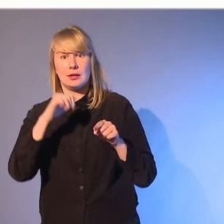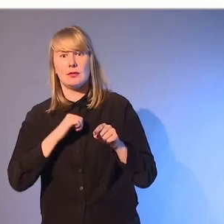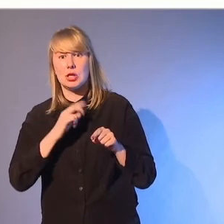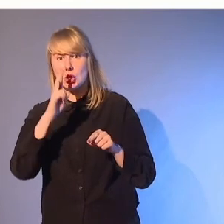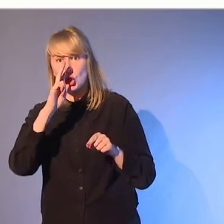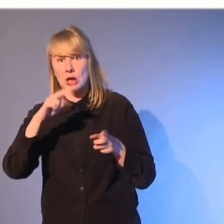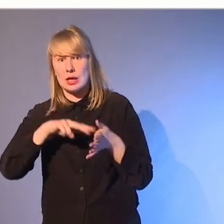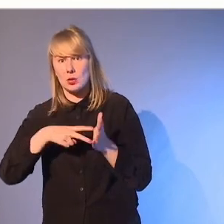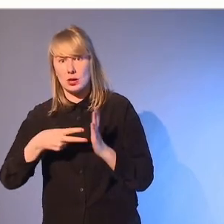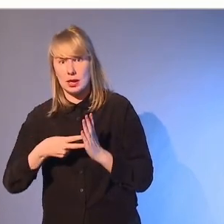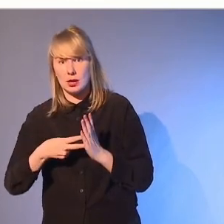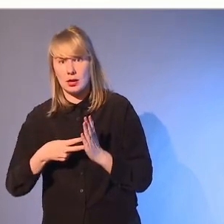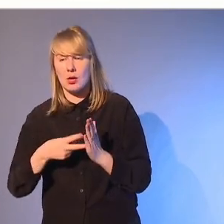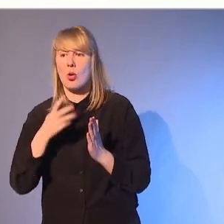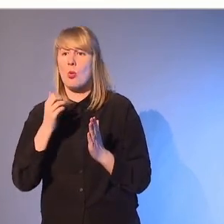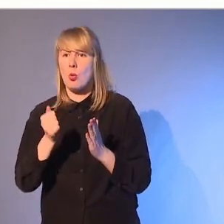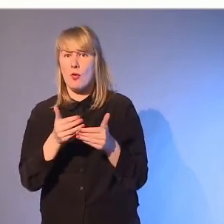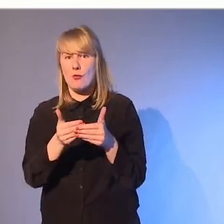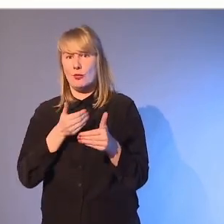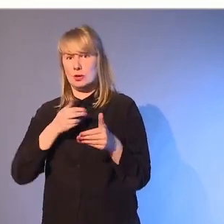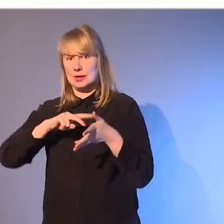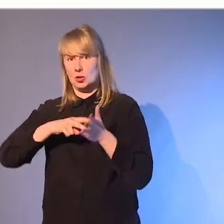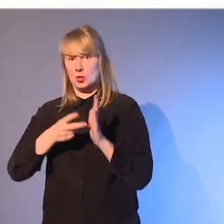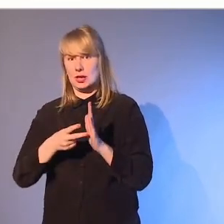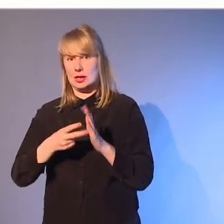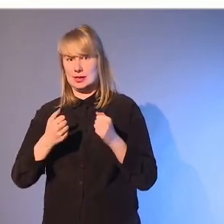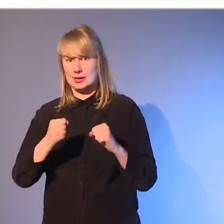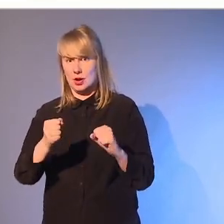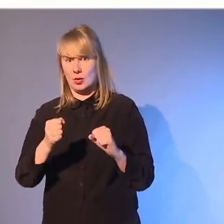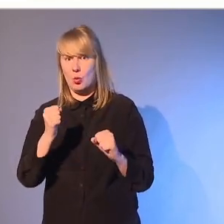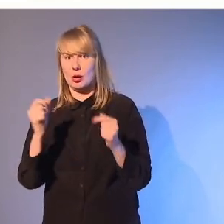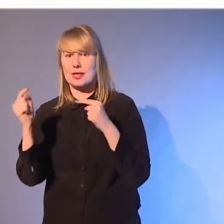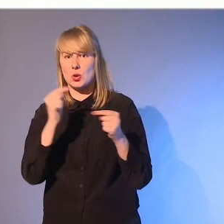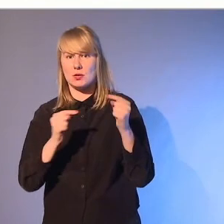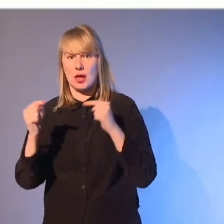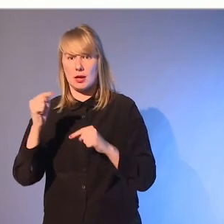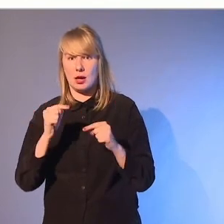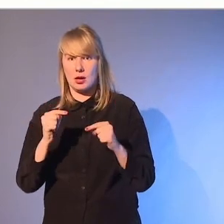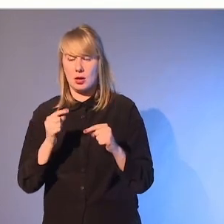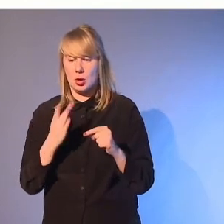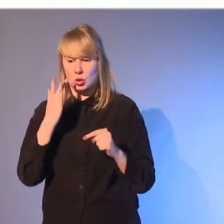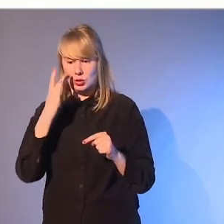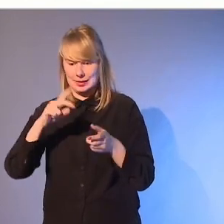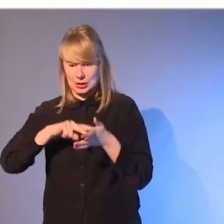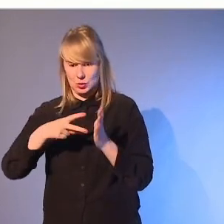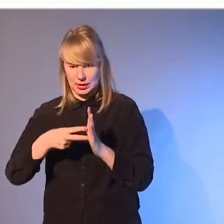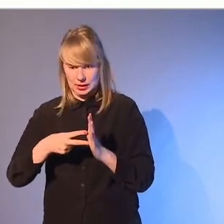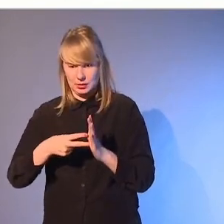teknologi, så må vi kanskje før teknologien kommer begynne å diskutere. Når denne teknologien kommer